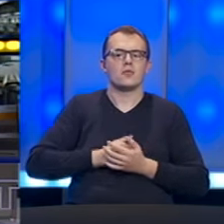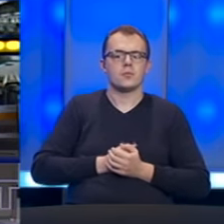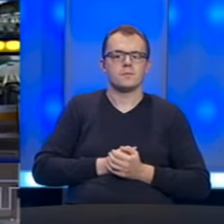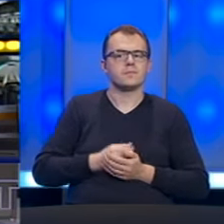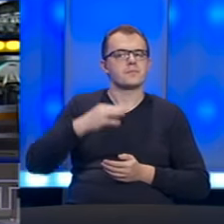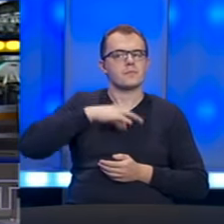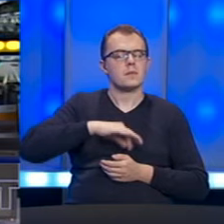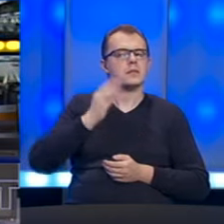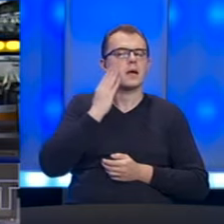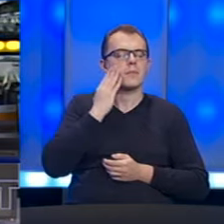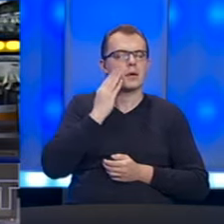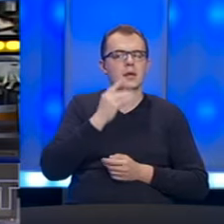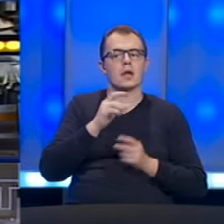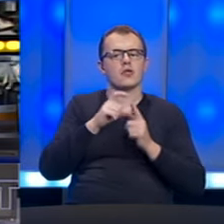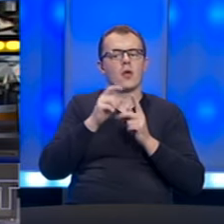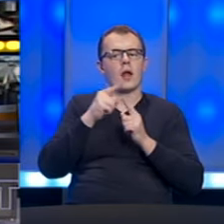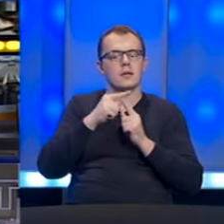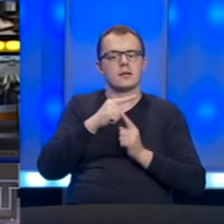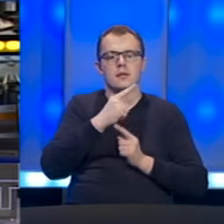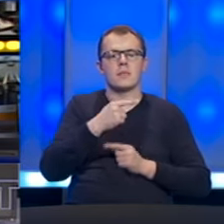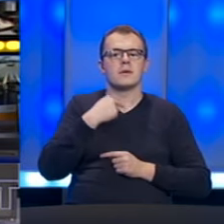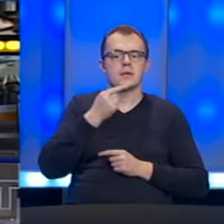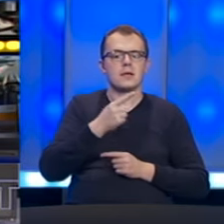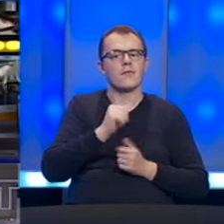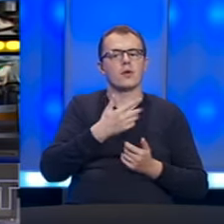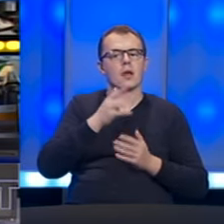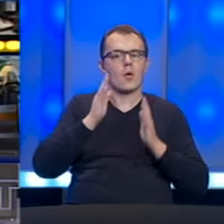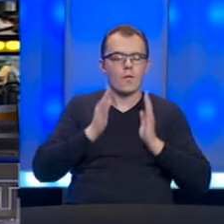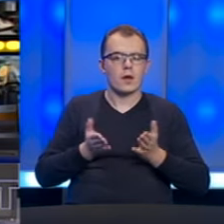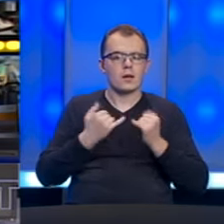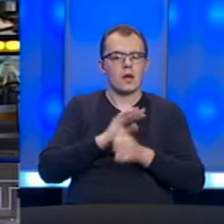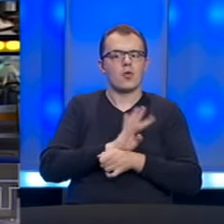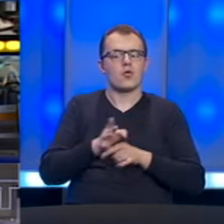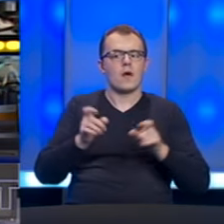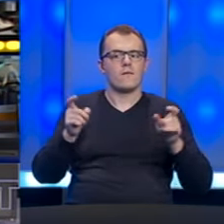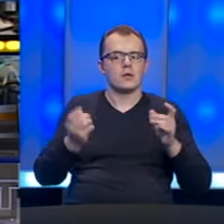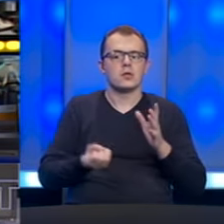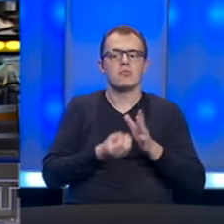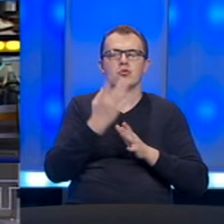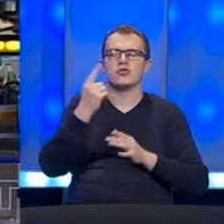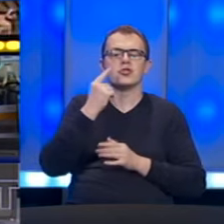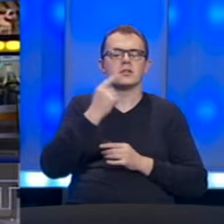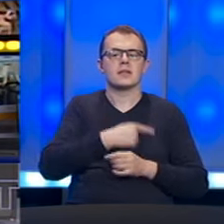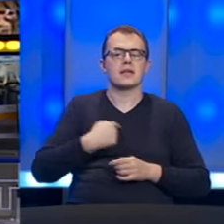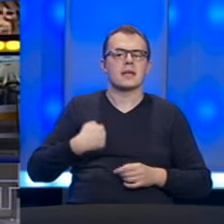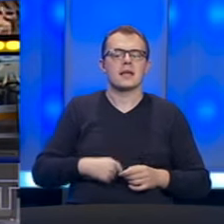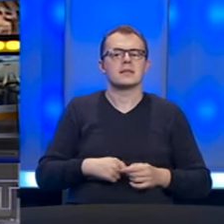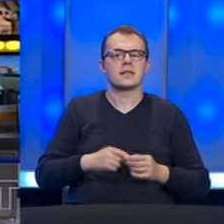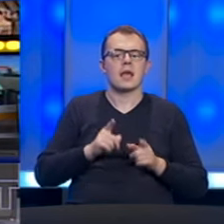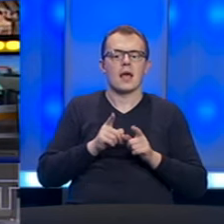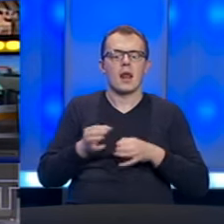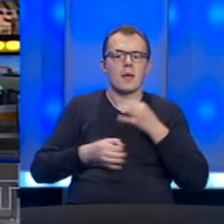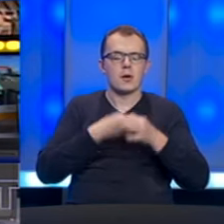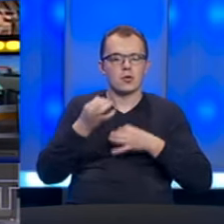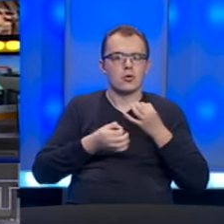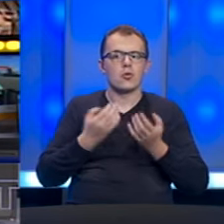Predsjednik Sjedinjenih Američkih Država Donald Trump je izjavio da je uvjeren da koronavirus potiče iz kineske laboratorije za virologiju, no odbio je